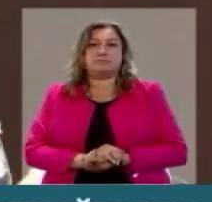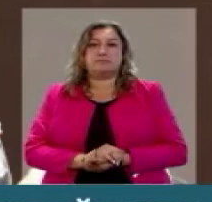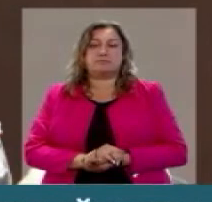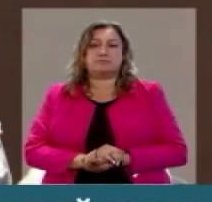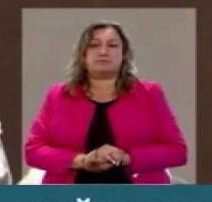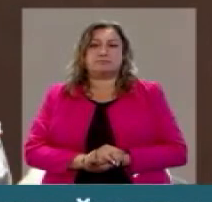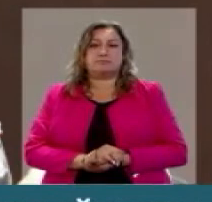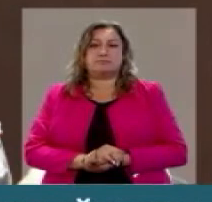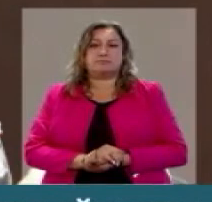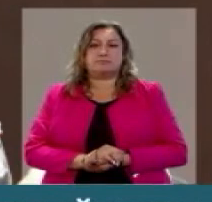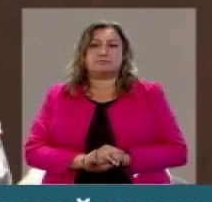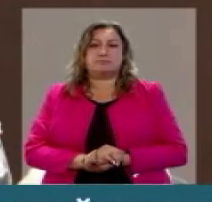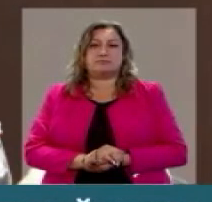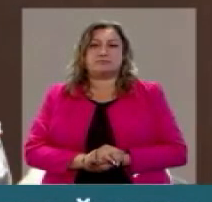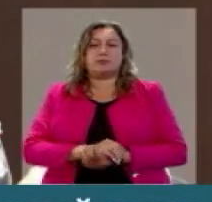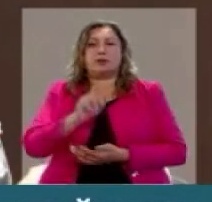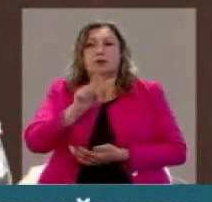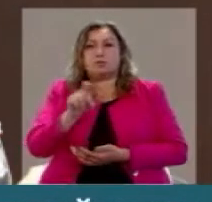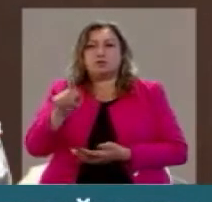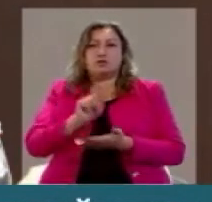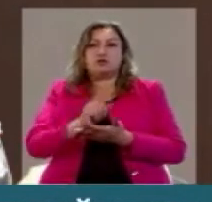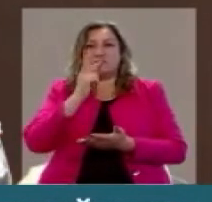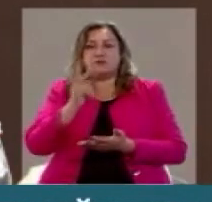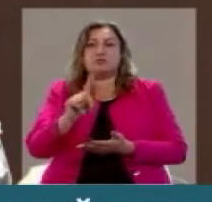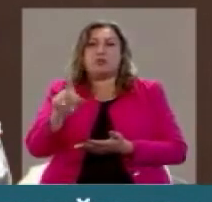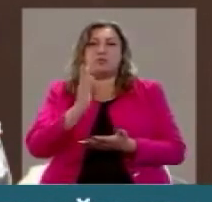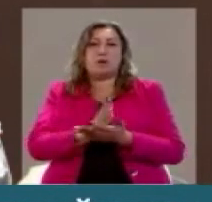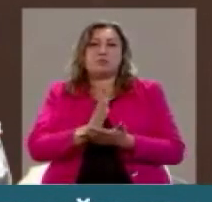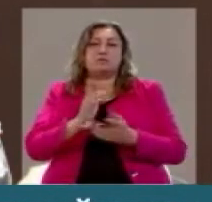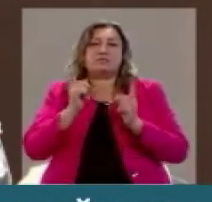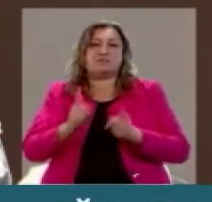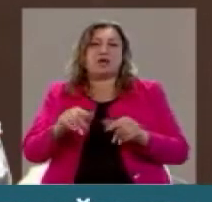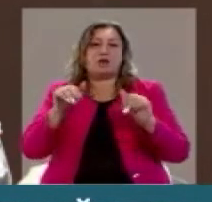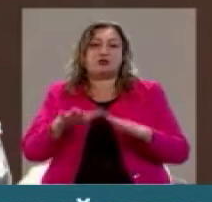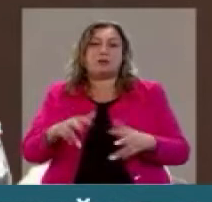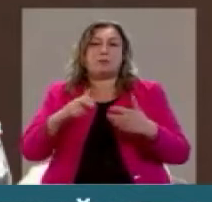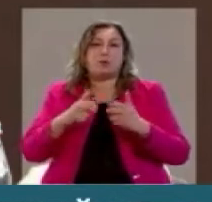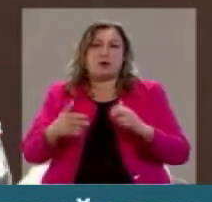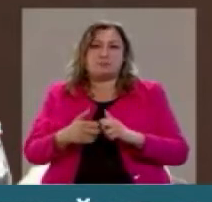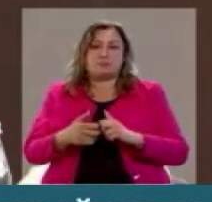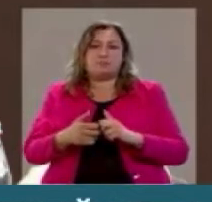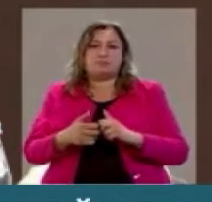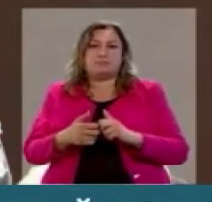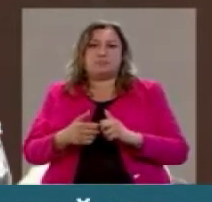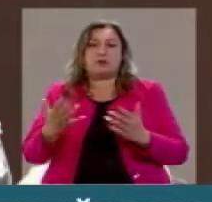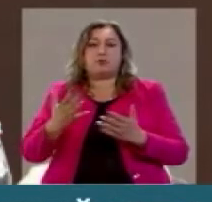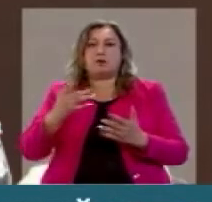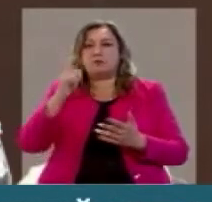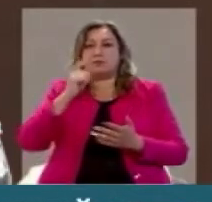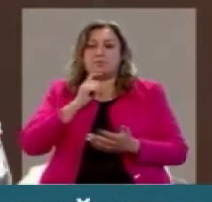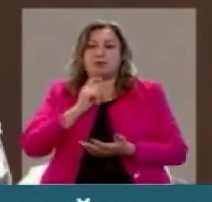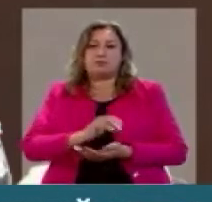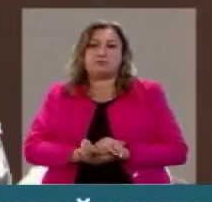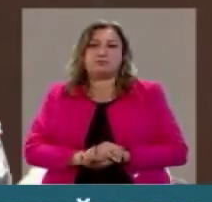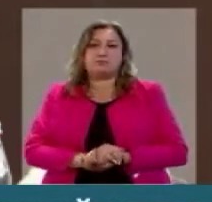Осыған байланысты биылғы жылдың соңына дейін орталық және жергілікті органдар халықпен жоспарланған барлық кездесулерді бекітілген формат пен